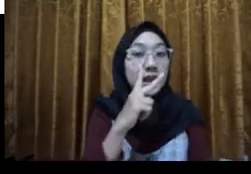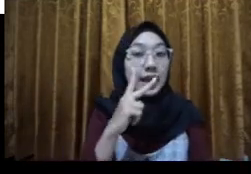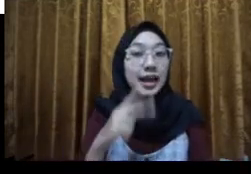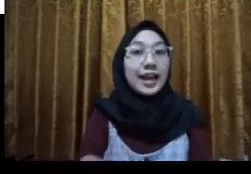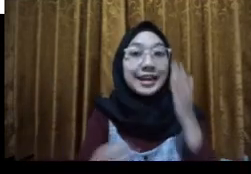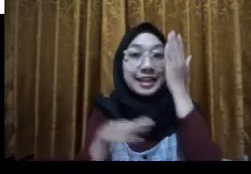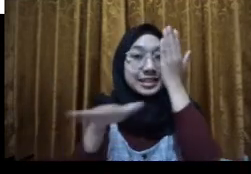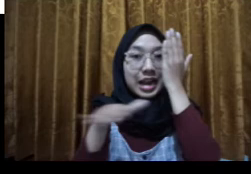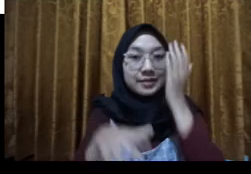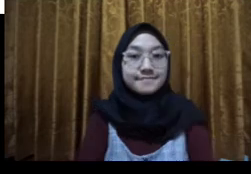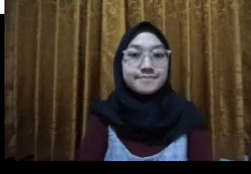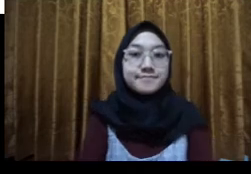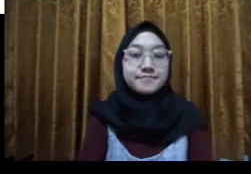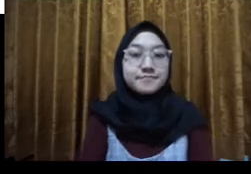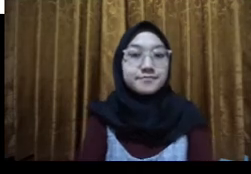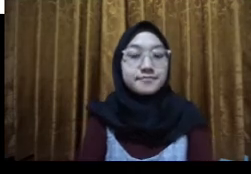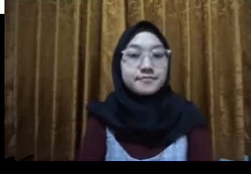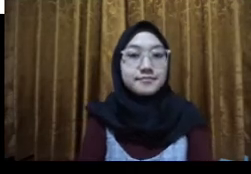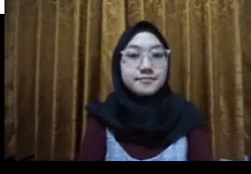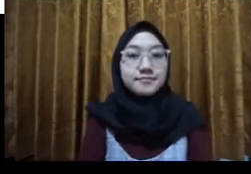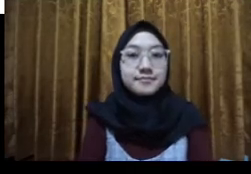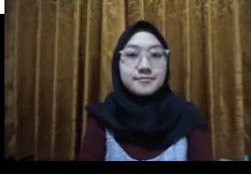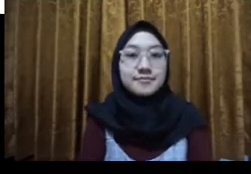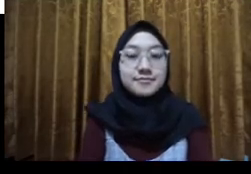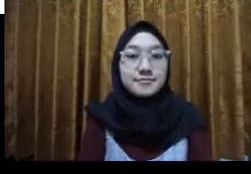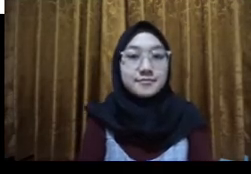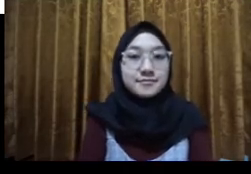Jadi saya sangat merasa